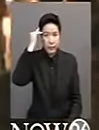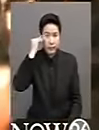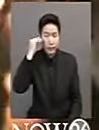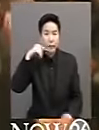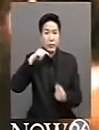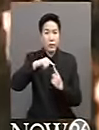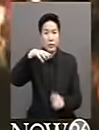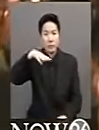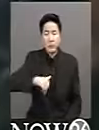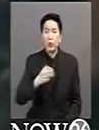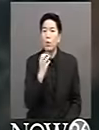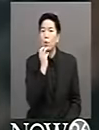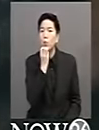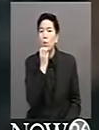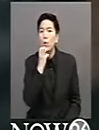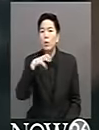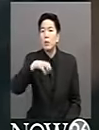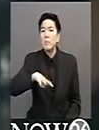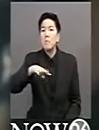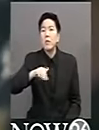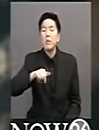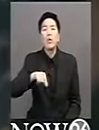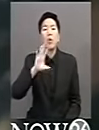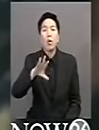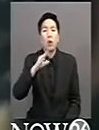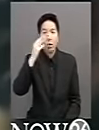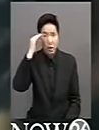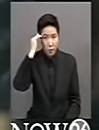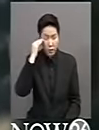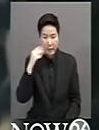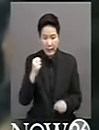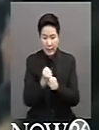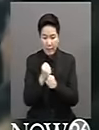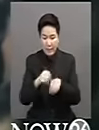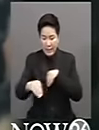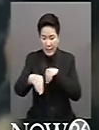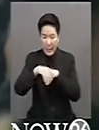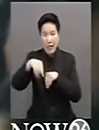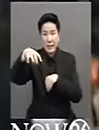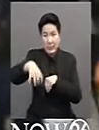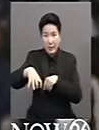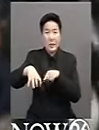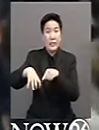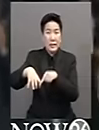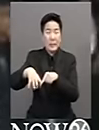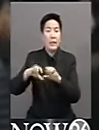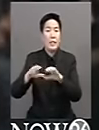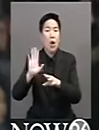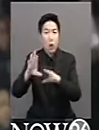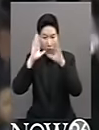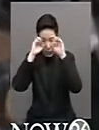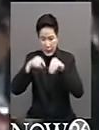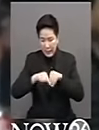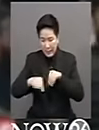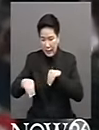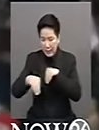นนะครับอยู่ที่ใจกลางกรุงโซอยู่ห่างจากทำเนียบประธานาธิบดีหรือว่าบูเฮาของเกาหลีใต้ไปประมาณสัก1กิโล